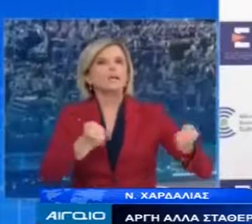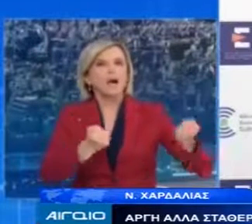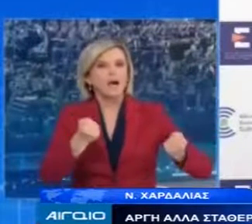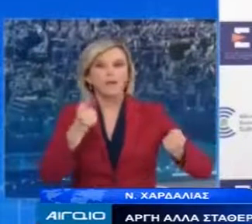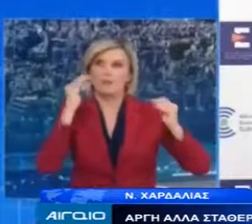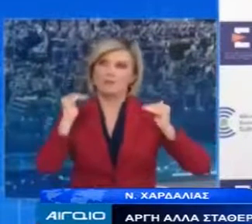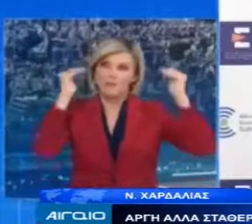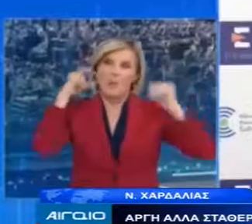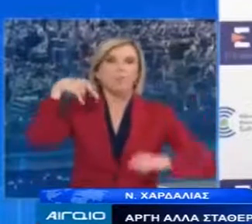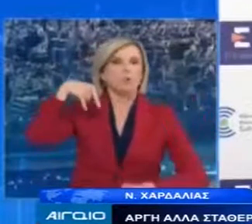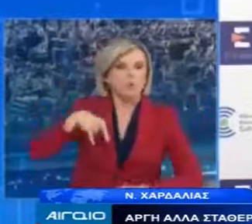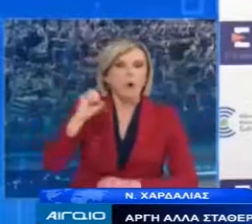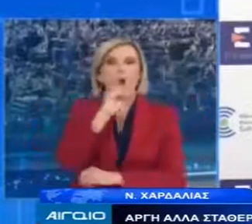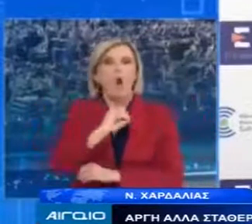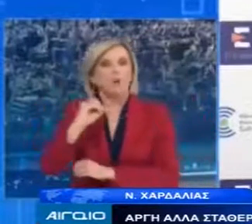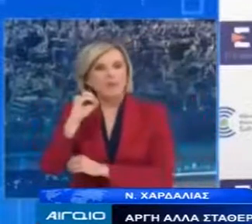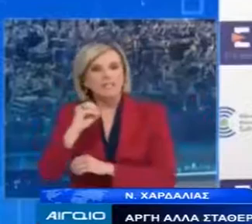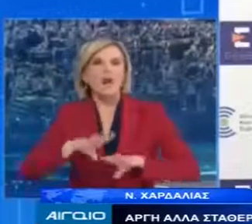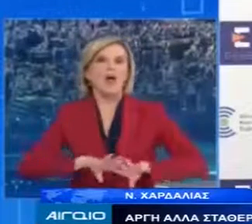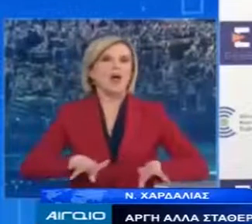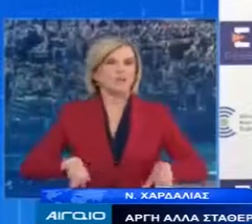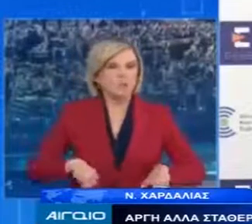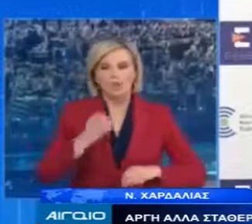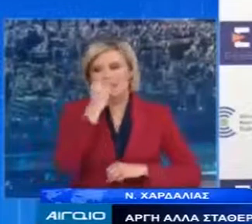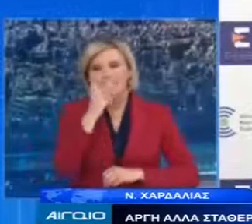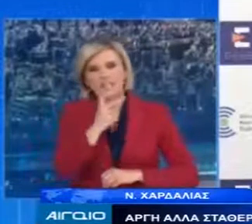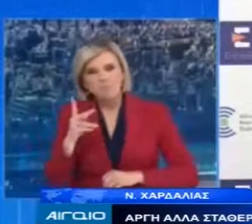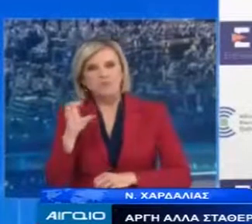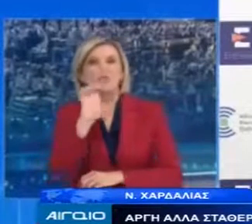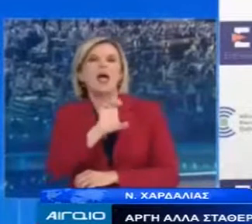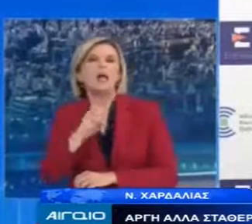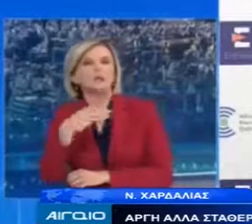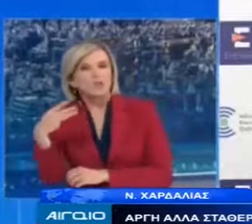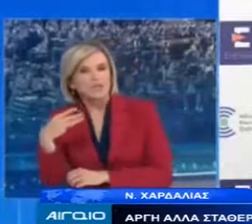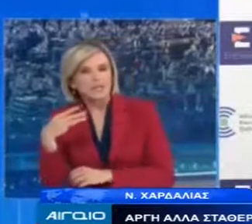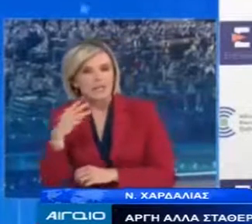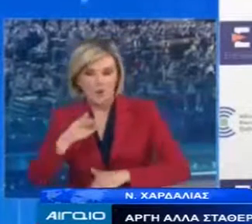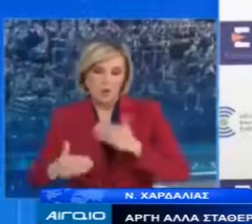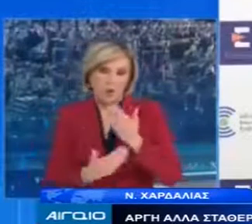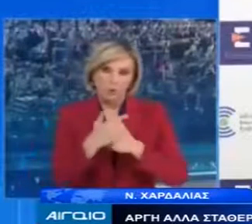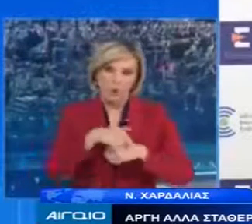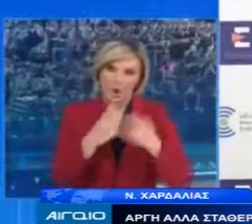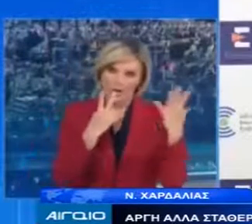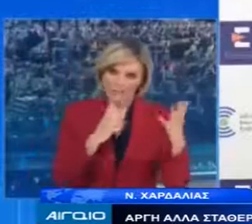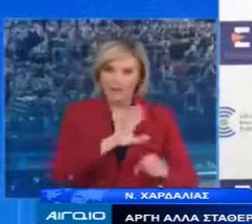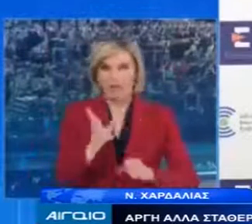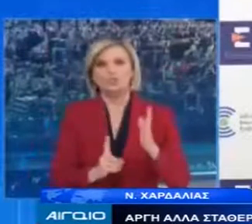Προμαχώνα, Ορμενίου, Ευζώνων, Κήπων, Εξοχής και Νυμφέας από τις 7 το πρωί ως 11 το βράδυ και Κακαβιάς από